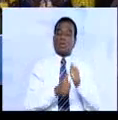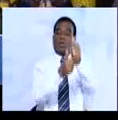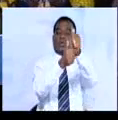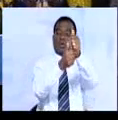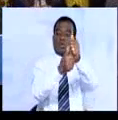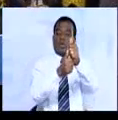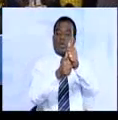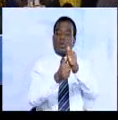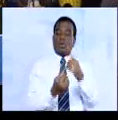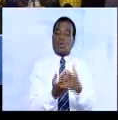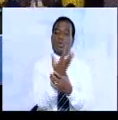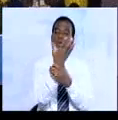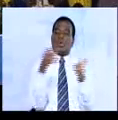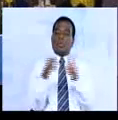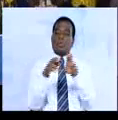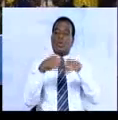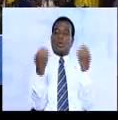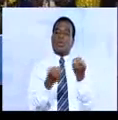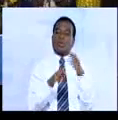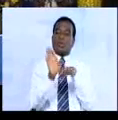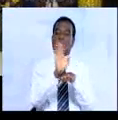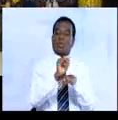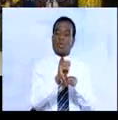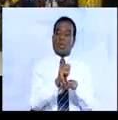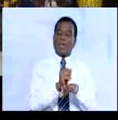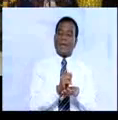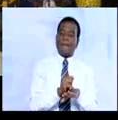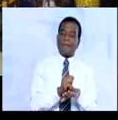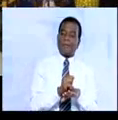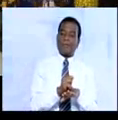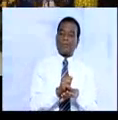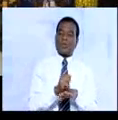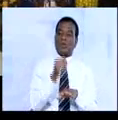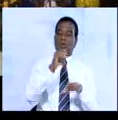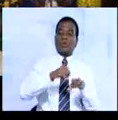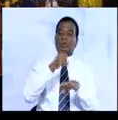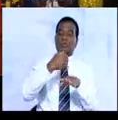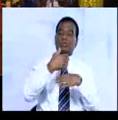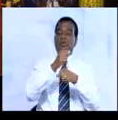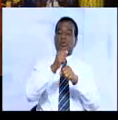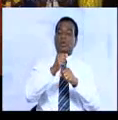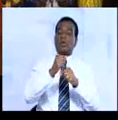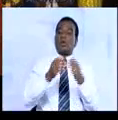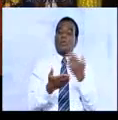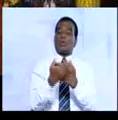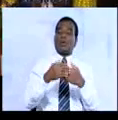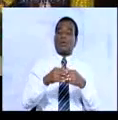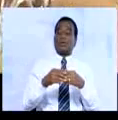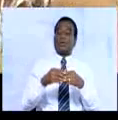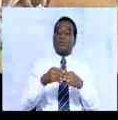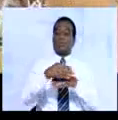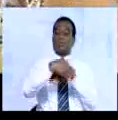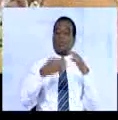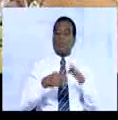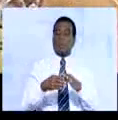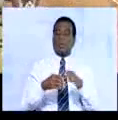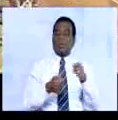de promotion des PME en Côte d'Ivoire. Il est initié par les centres de gestion agréés